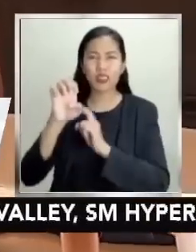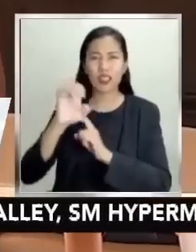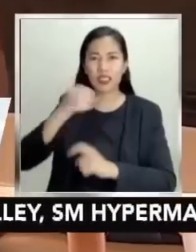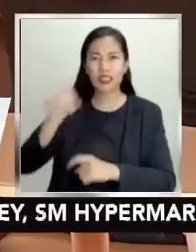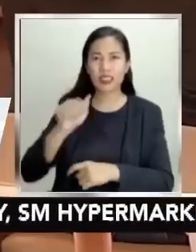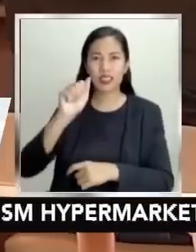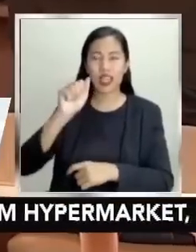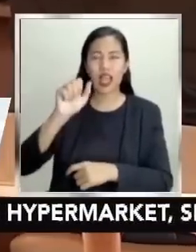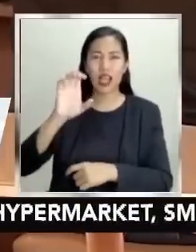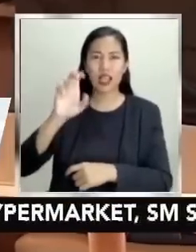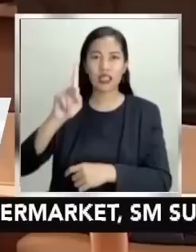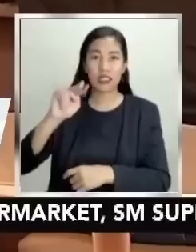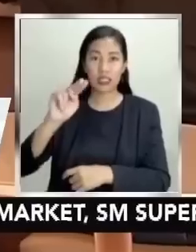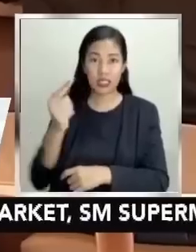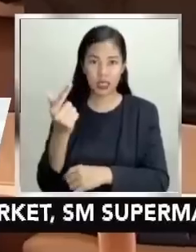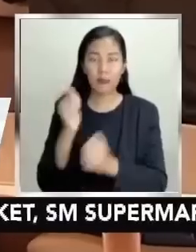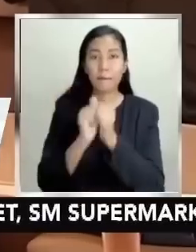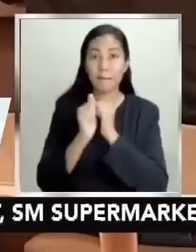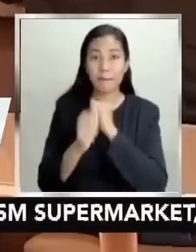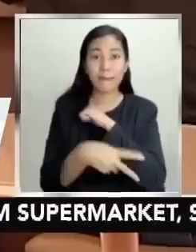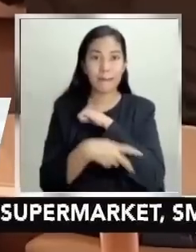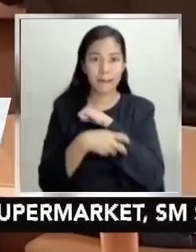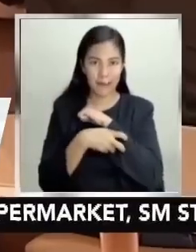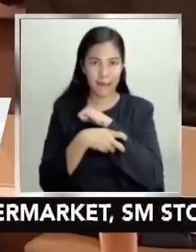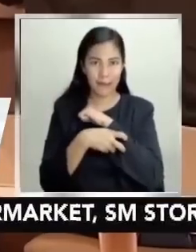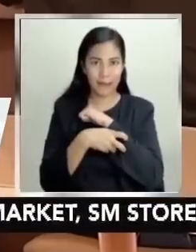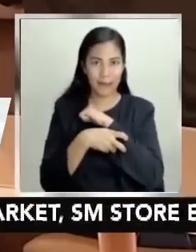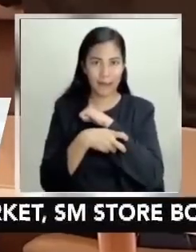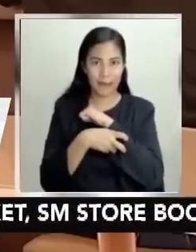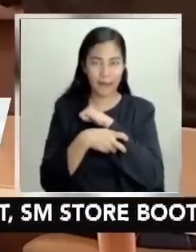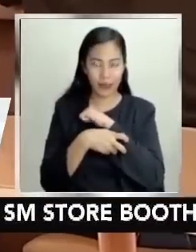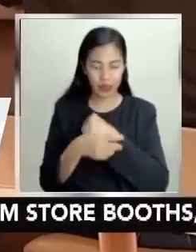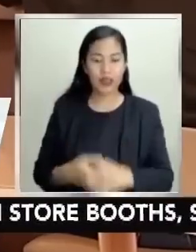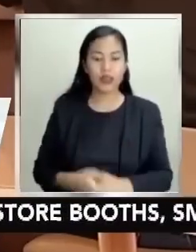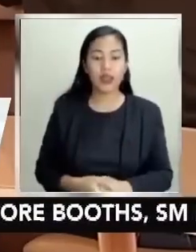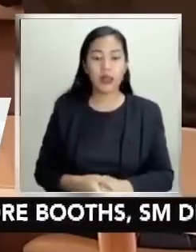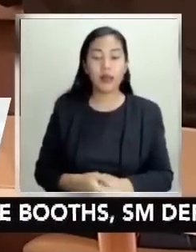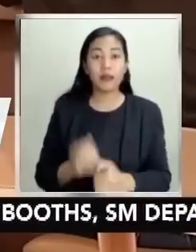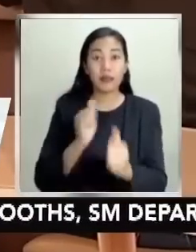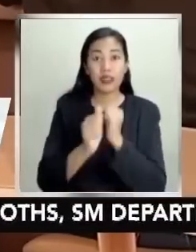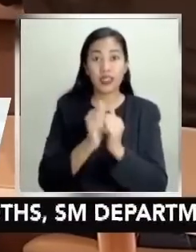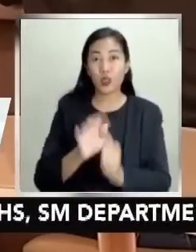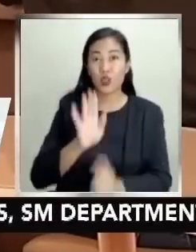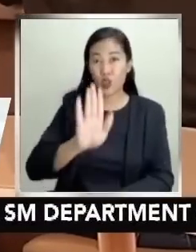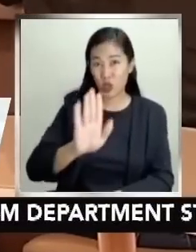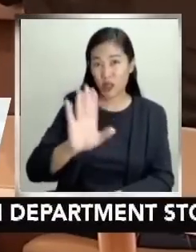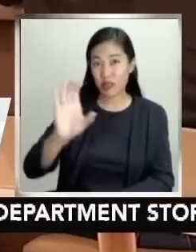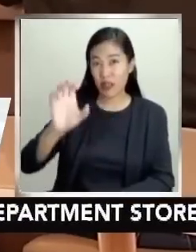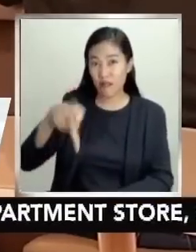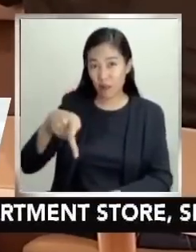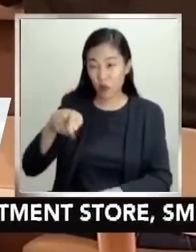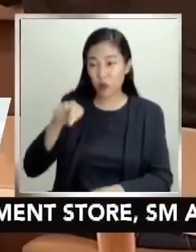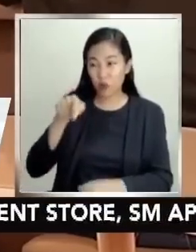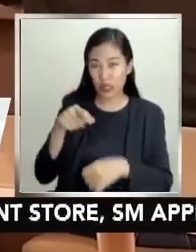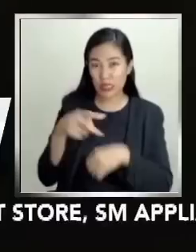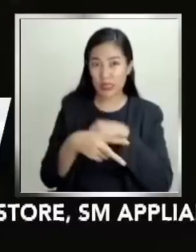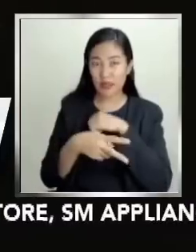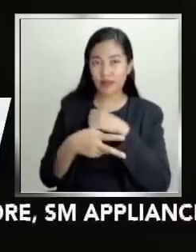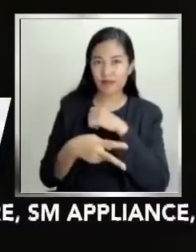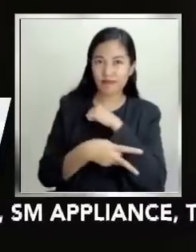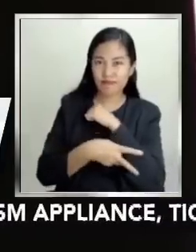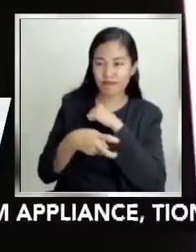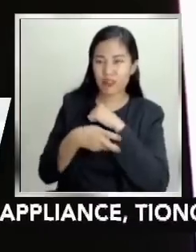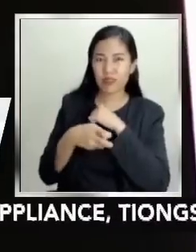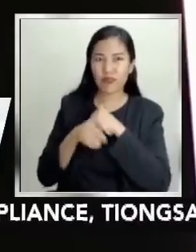sabihin hijack. So juice jacking, hinahijack yung device mo sa pamamagitan ng pag-charge mo o pag-connect sa power.